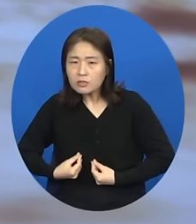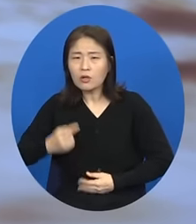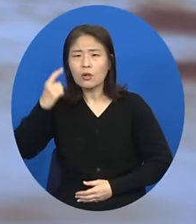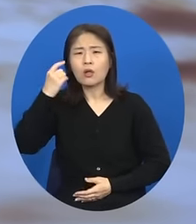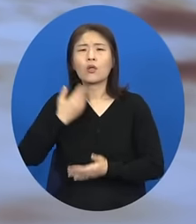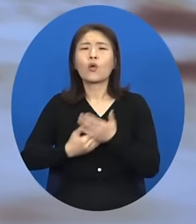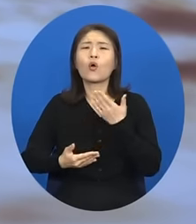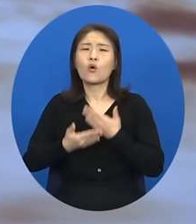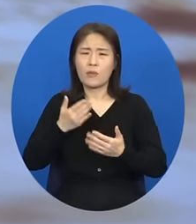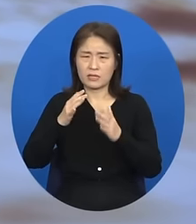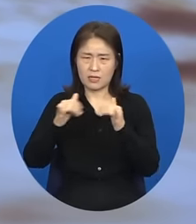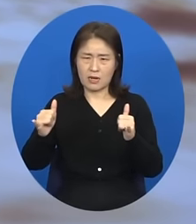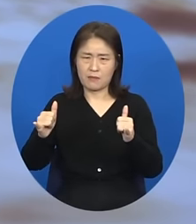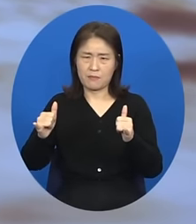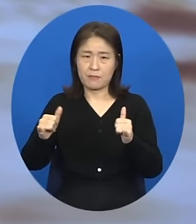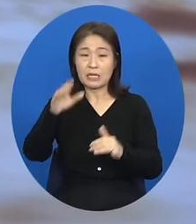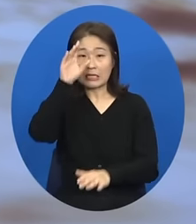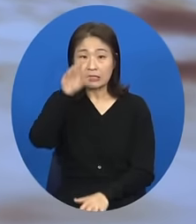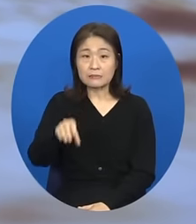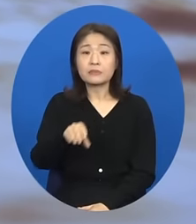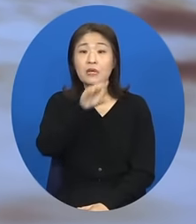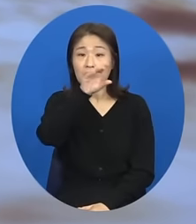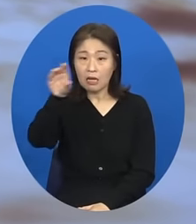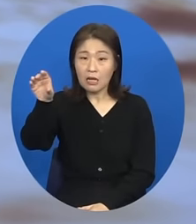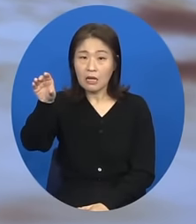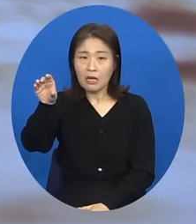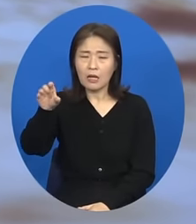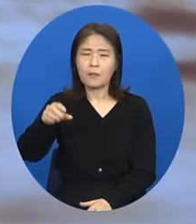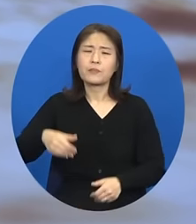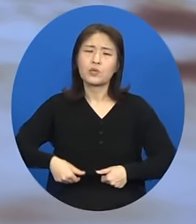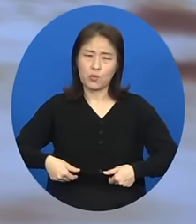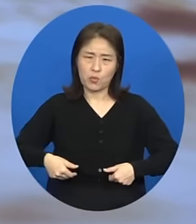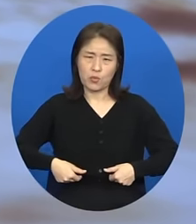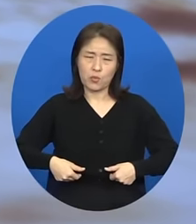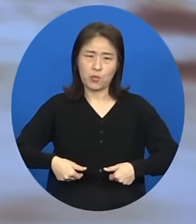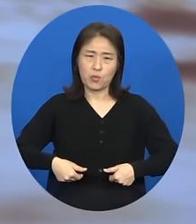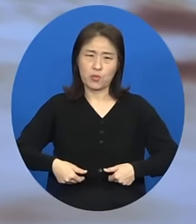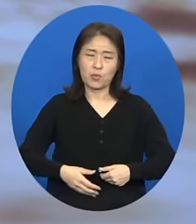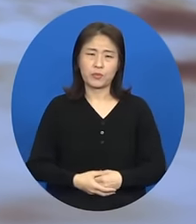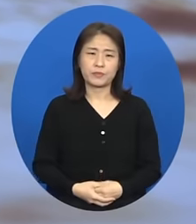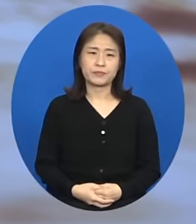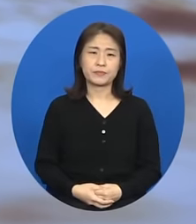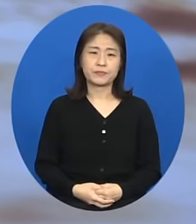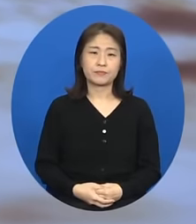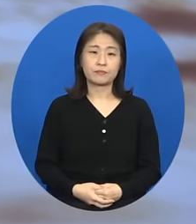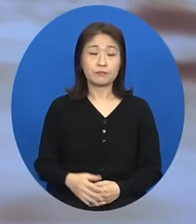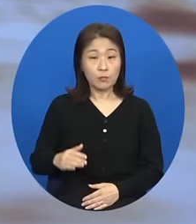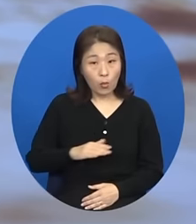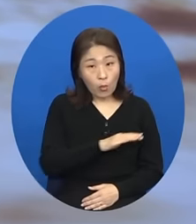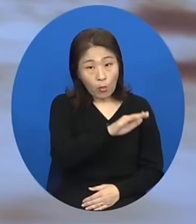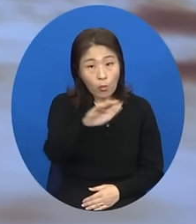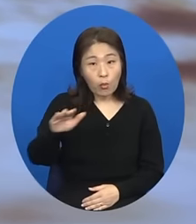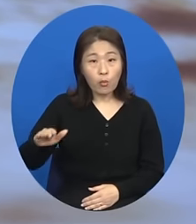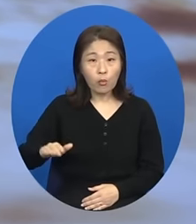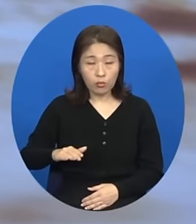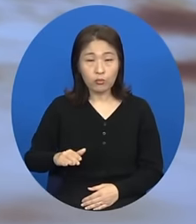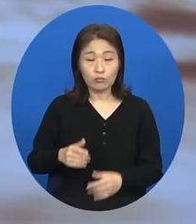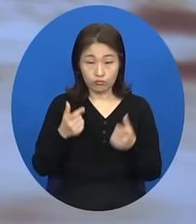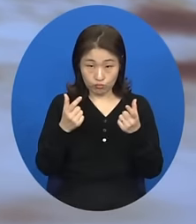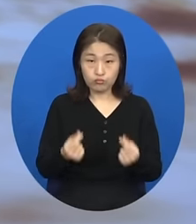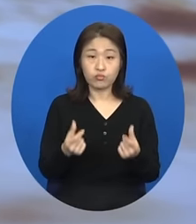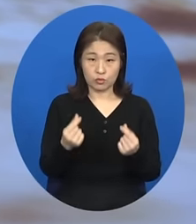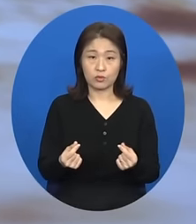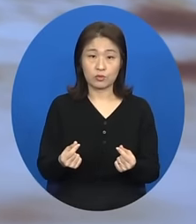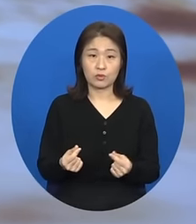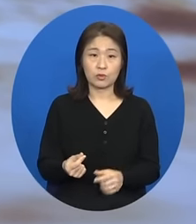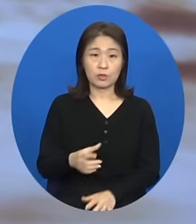생명처럼 붙잡혀지는 거예요. 그게 십자가입니다. 여러분, 우리 모두도 그렇잖아요. 처음 주님을 만났을